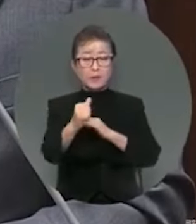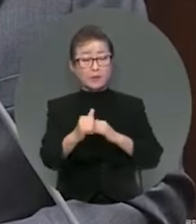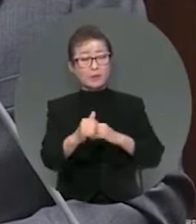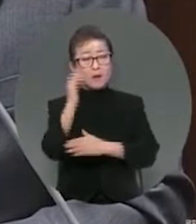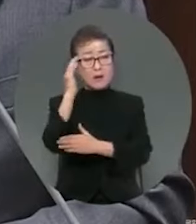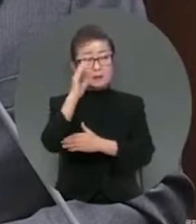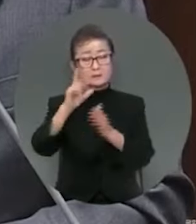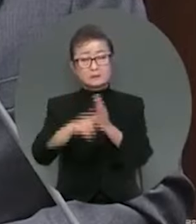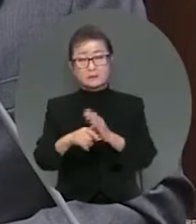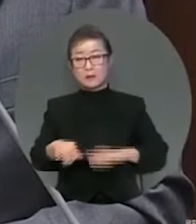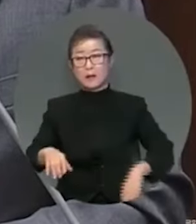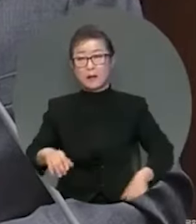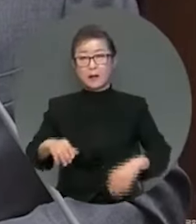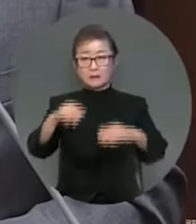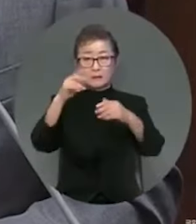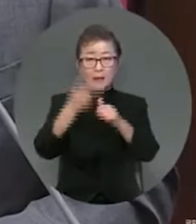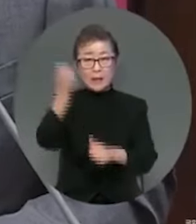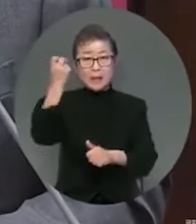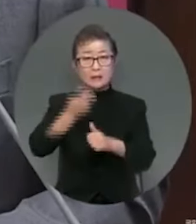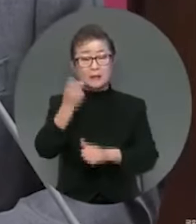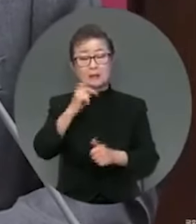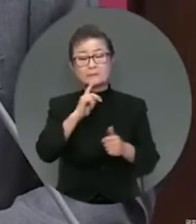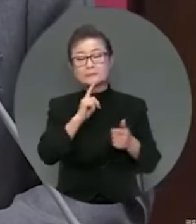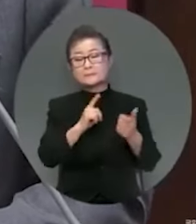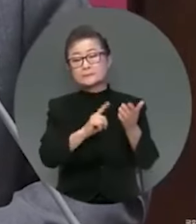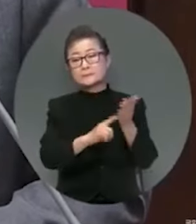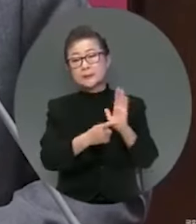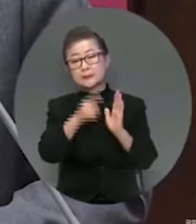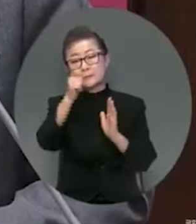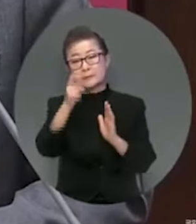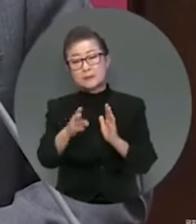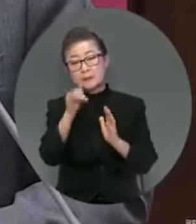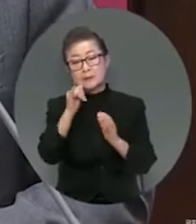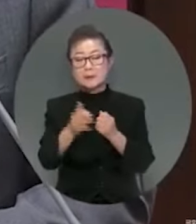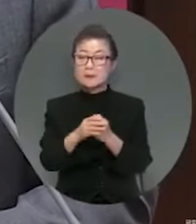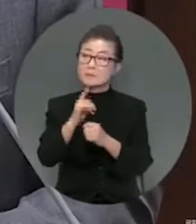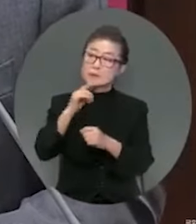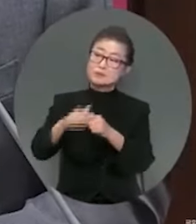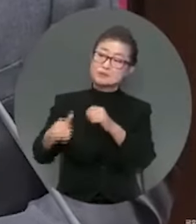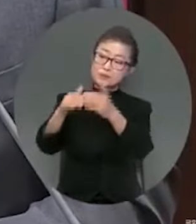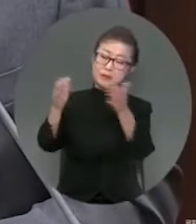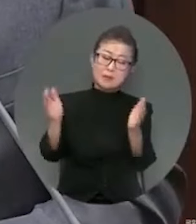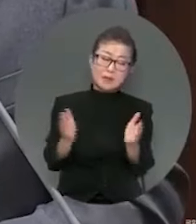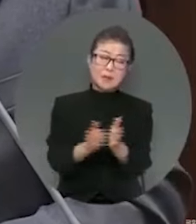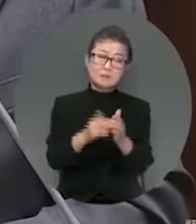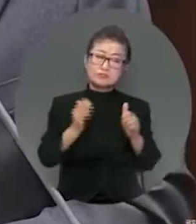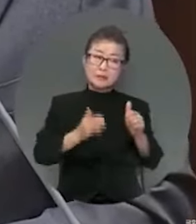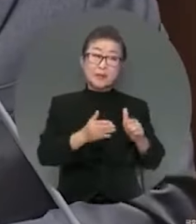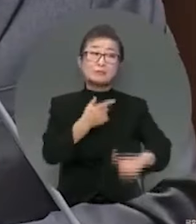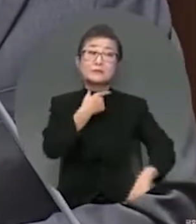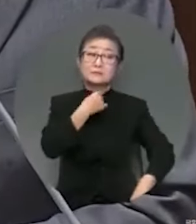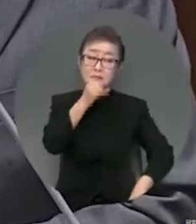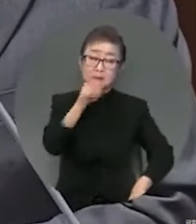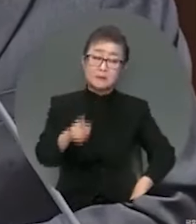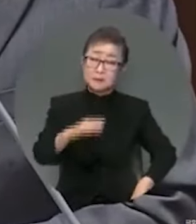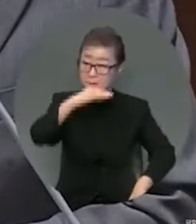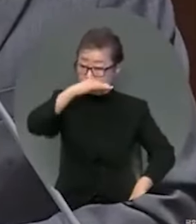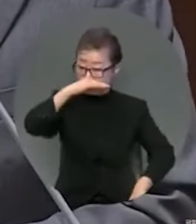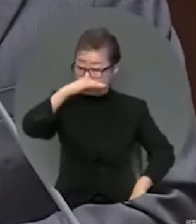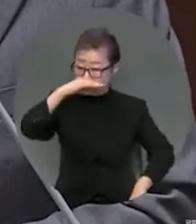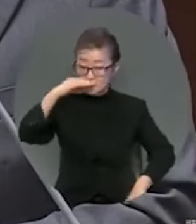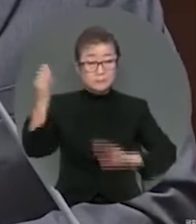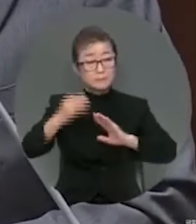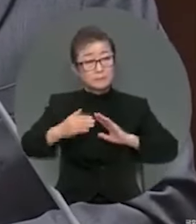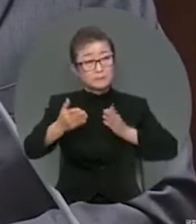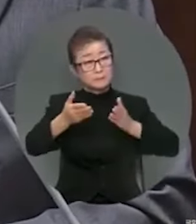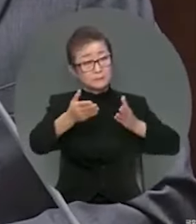탄핵을 암시하기까지 했습니다. 저는 민주당에게 요청합니다. 정중하게 요청합니다. 정말